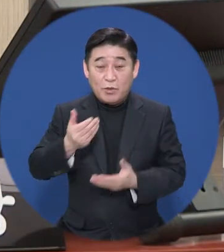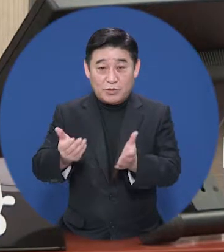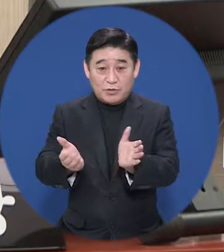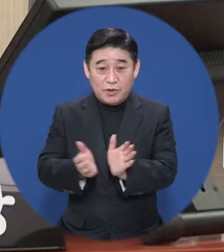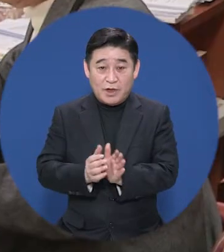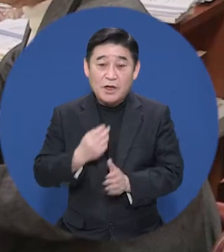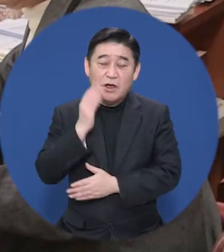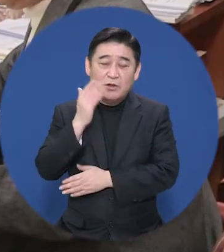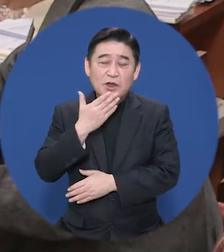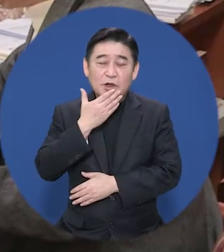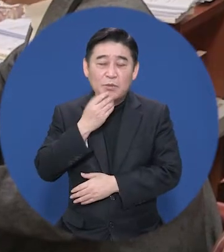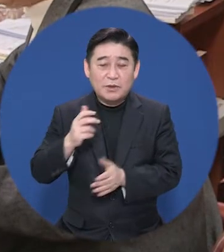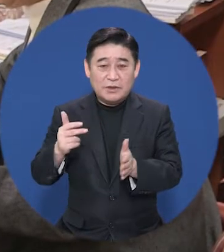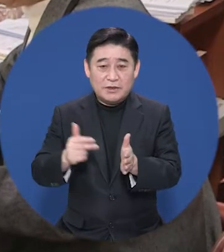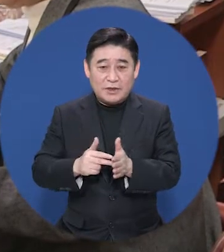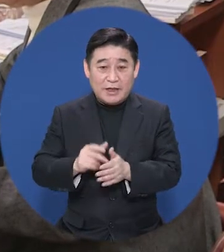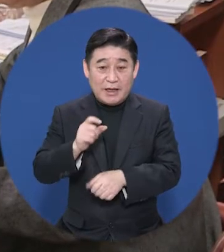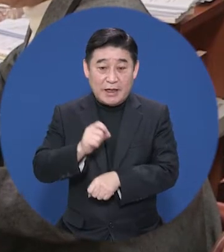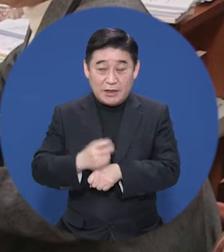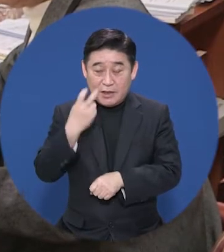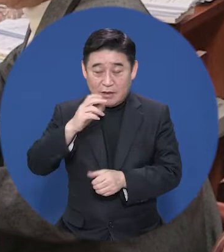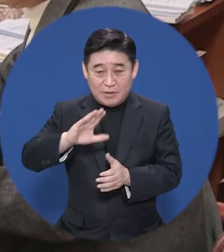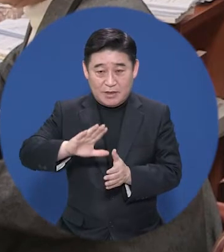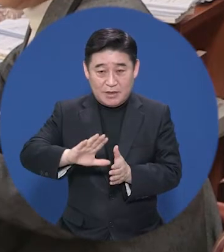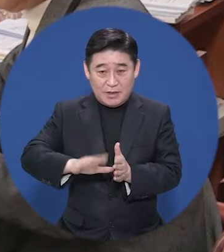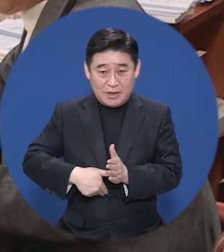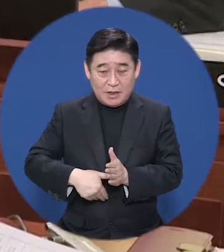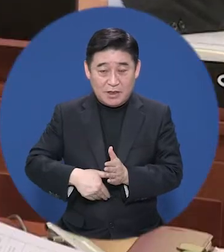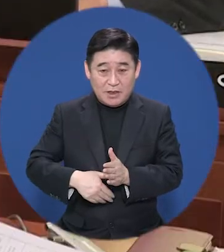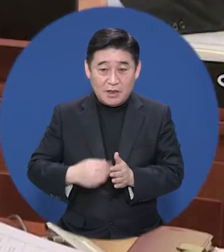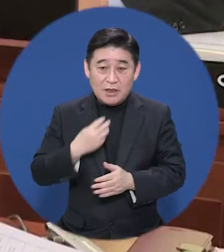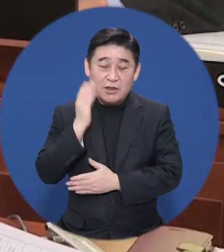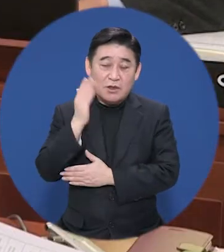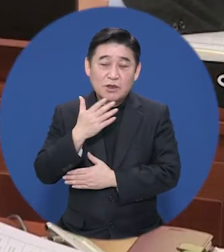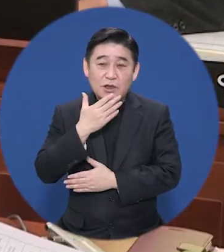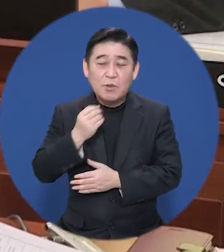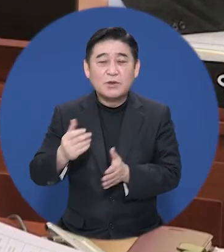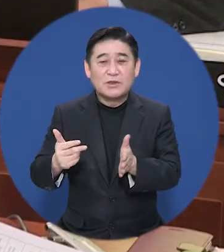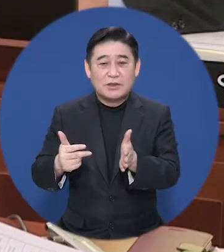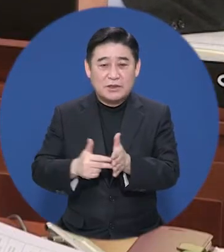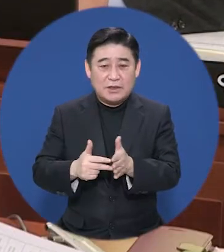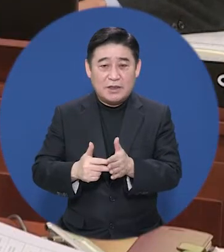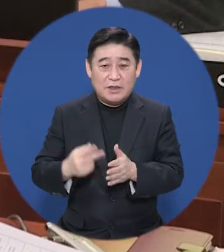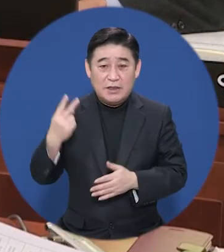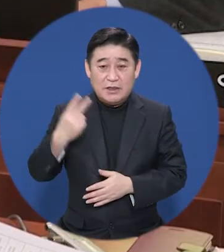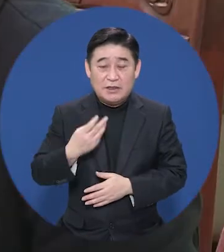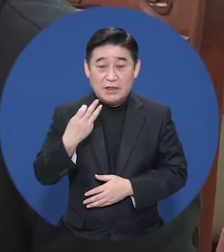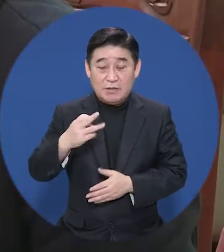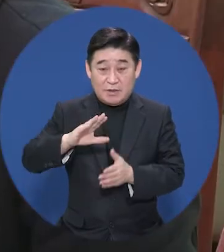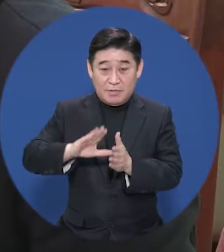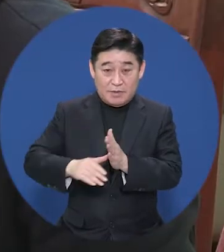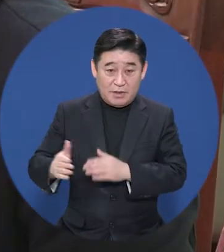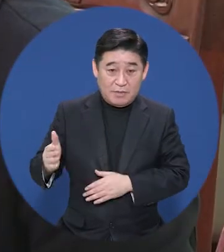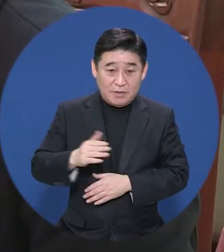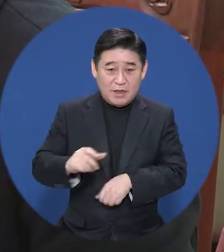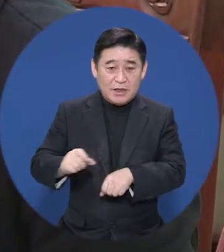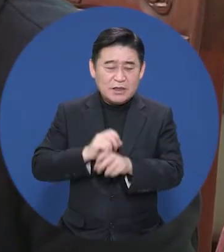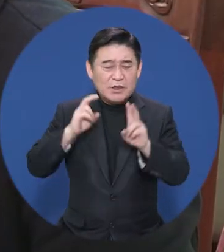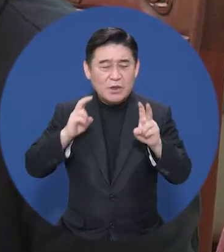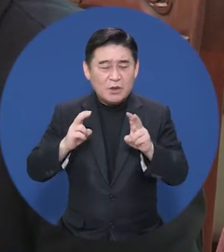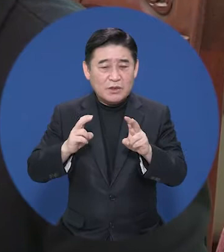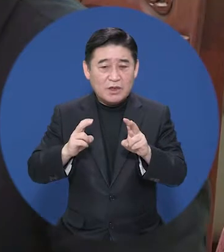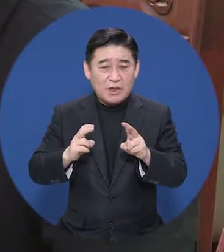보건복지위원회가 서울시 복지재단 소관 행정사무감사에서 서울시 복지재단이 지난 2013년부터 특정